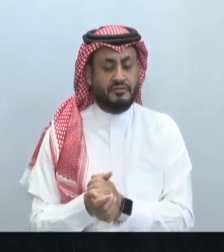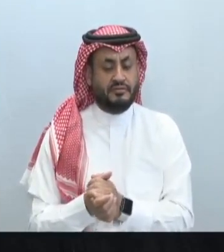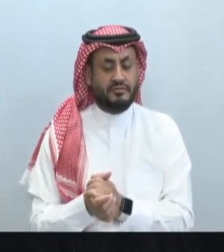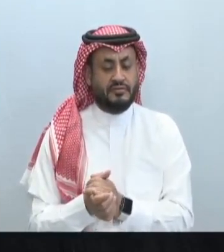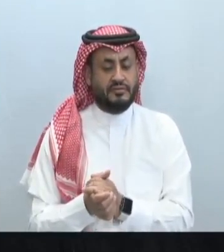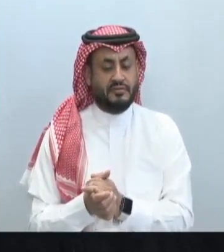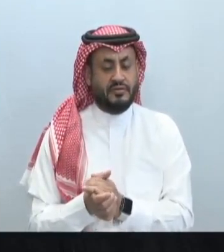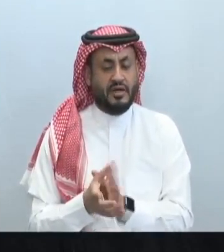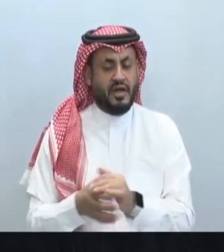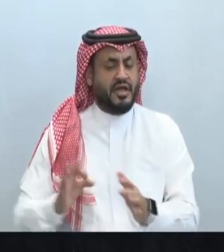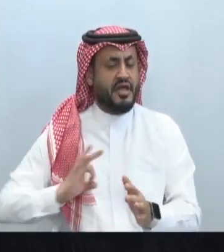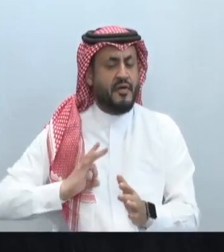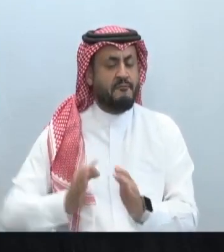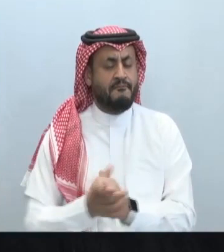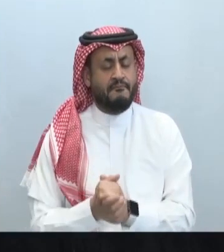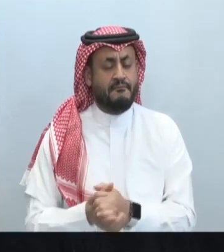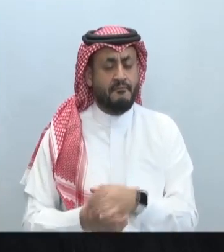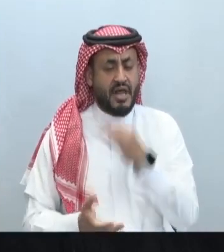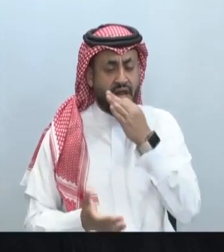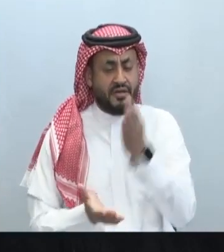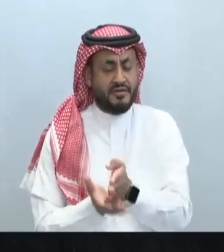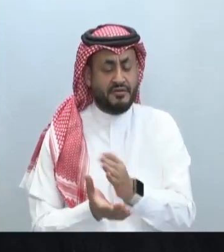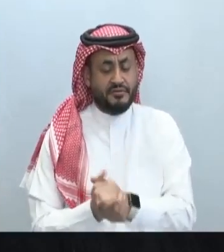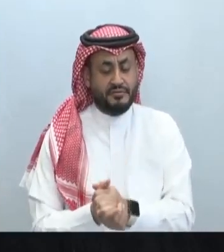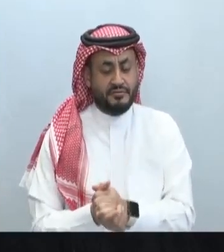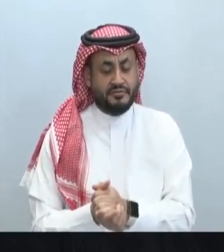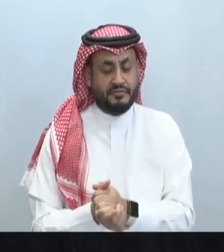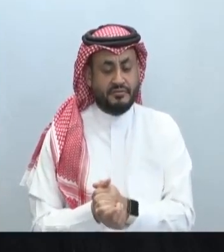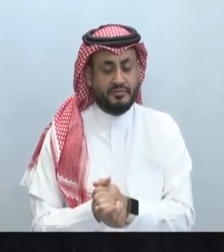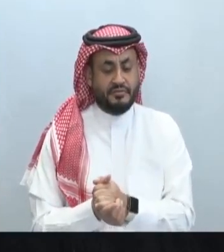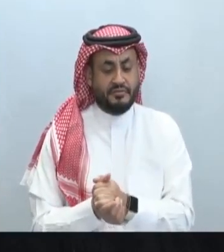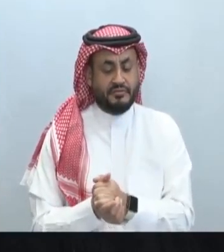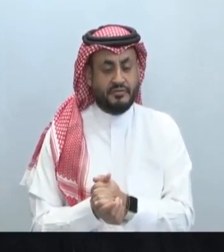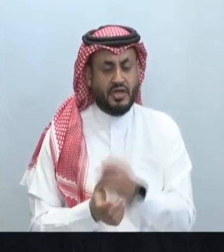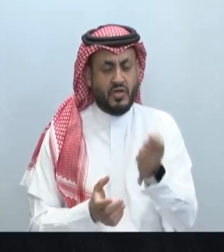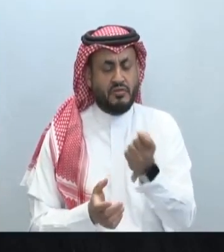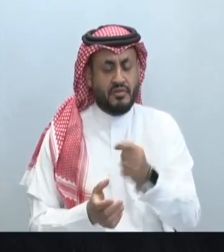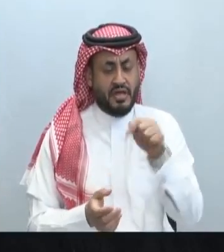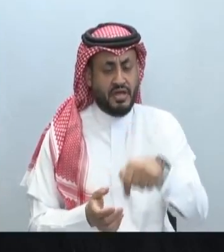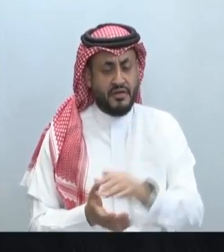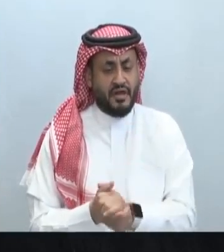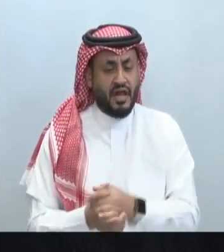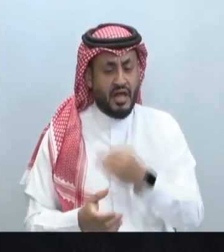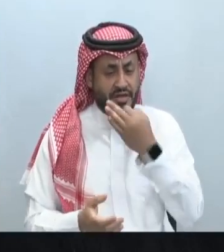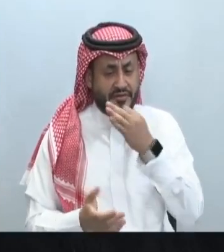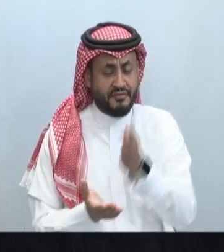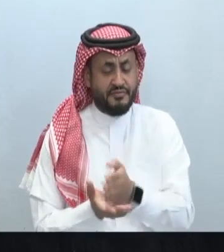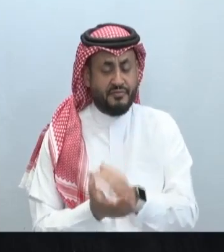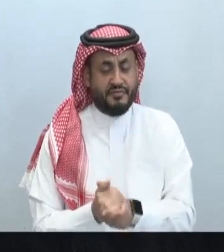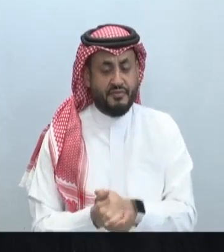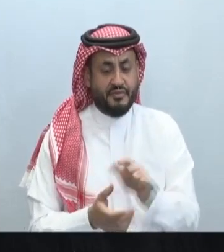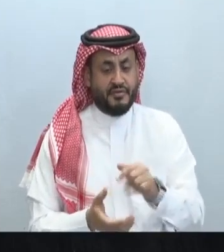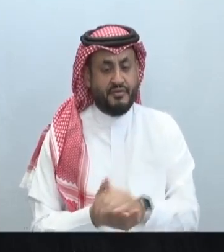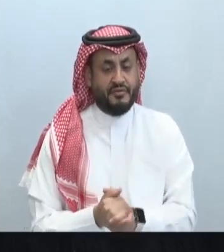عز وجل يحب الرجل الصدوق ليس كذلك حتى يكتب عند الله صديقا اما في الدنيا فانك